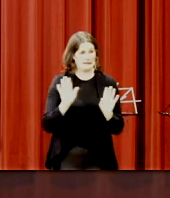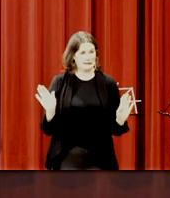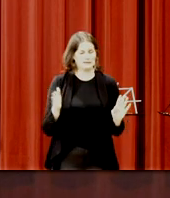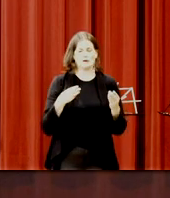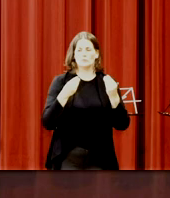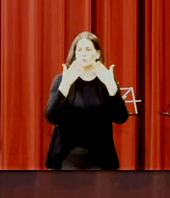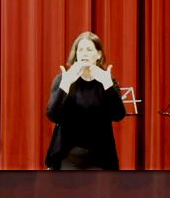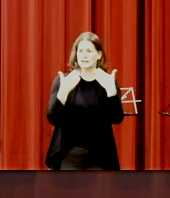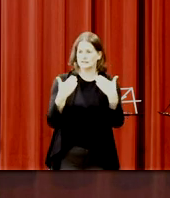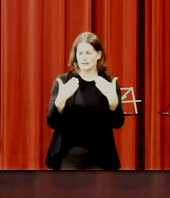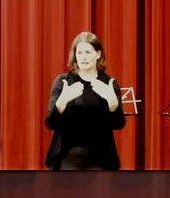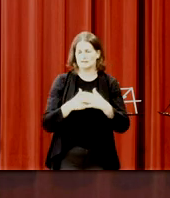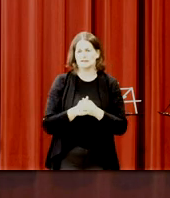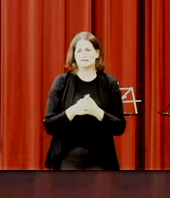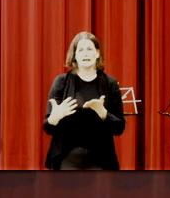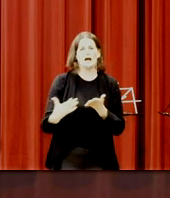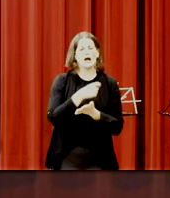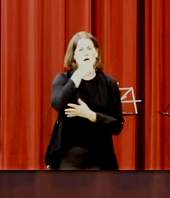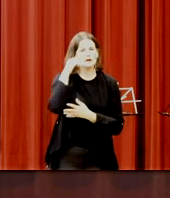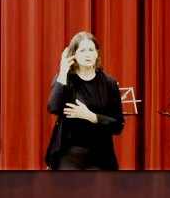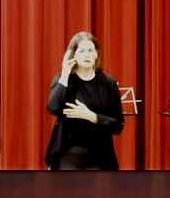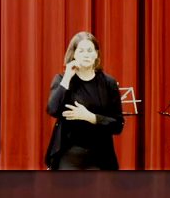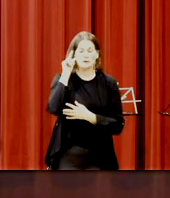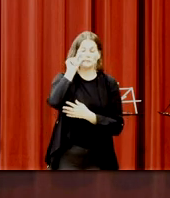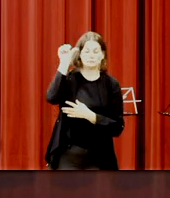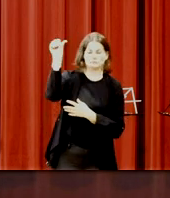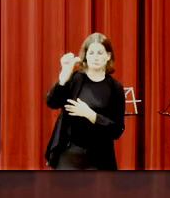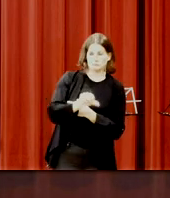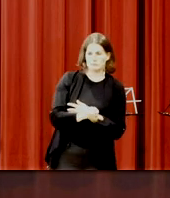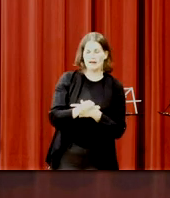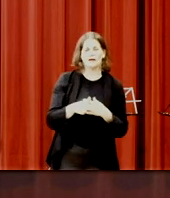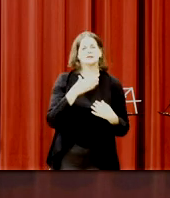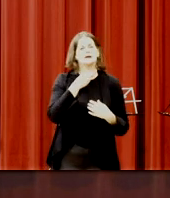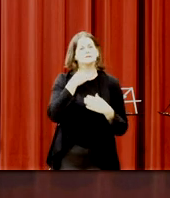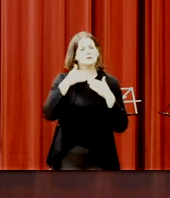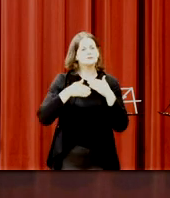curs acadèmic 2024-2025. Gràcies.